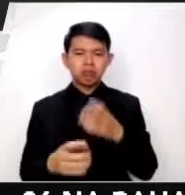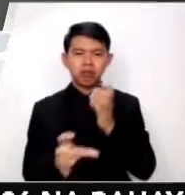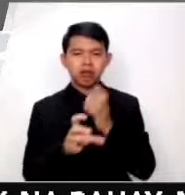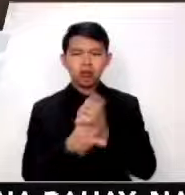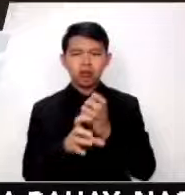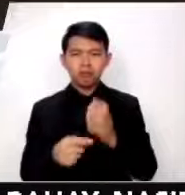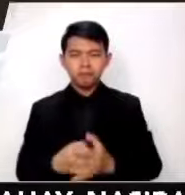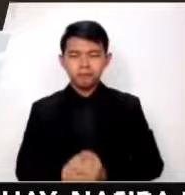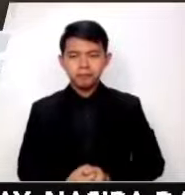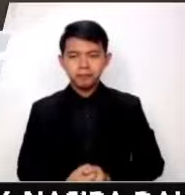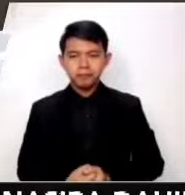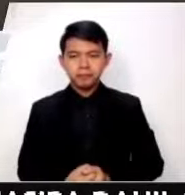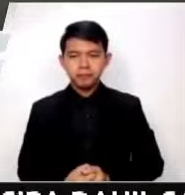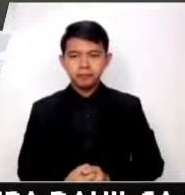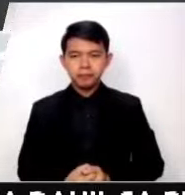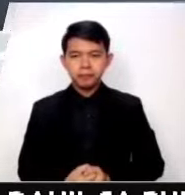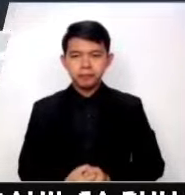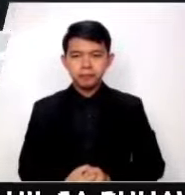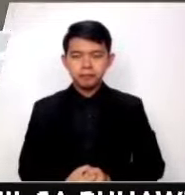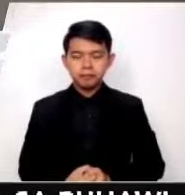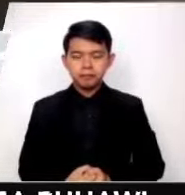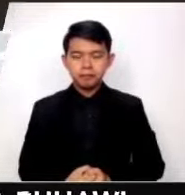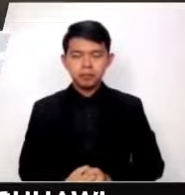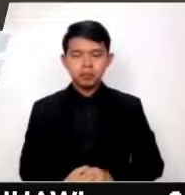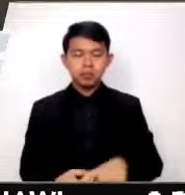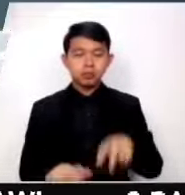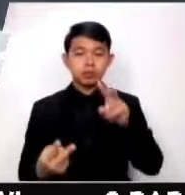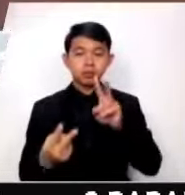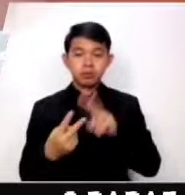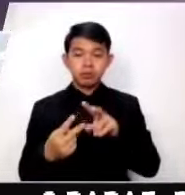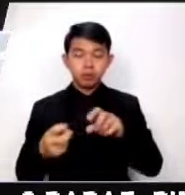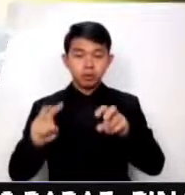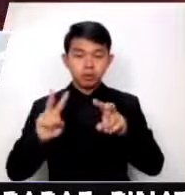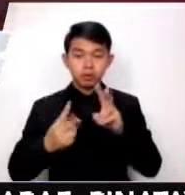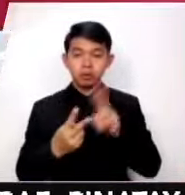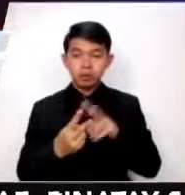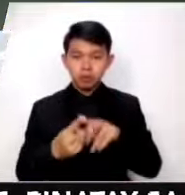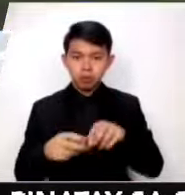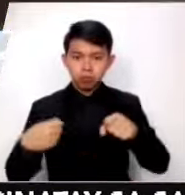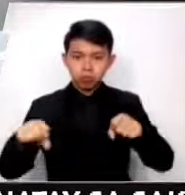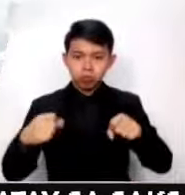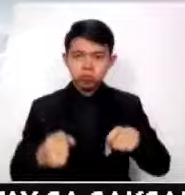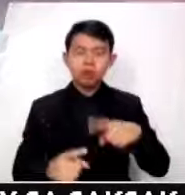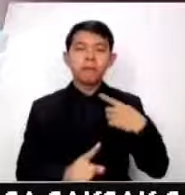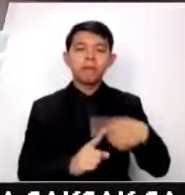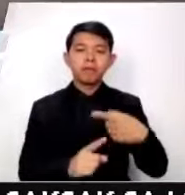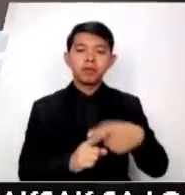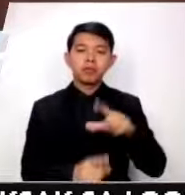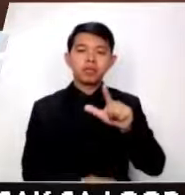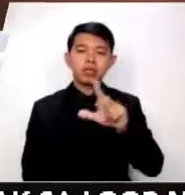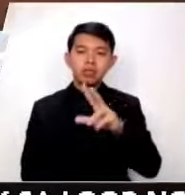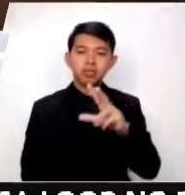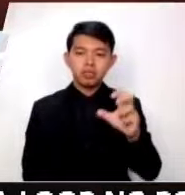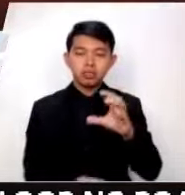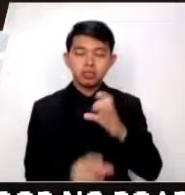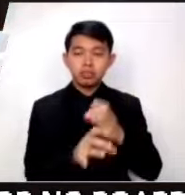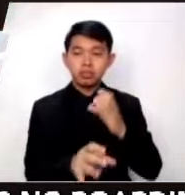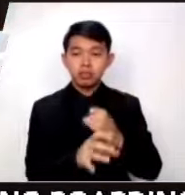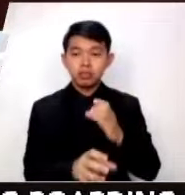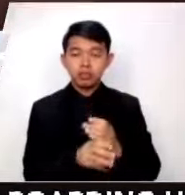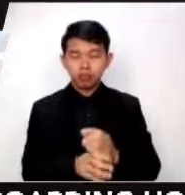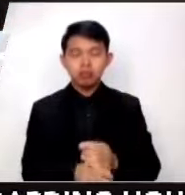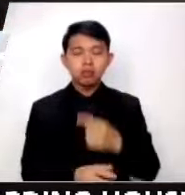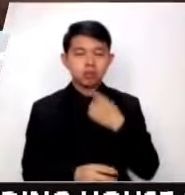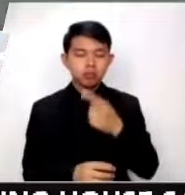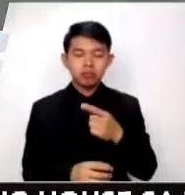Inararo ng pampasaherong jeep ang dalawang motorsiklo, L300 at kotse sa Teresa Rizal. Ayon sa pulisya, nawala ng kontrol ang driver